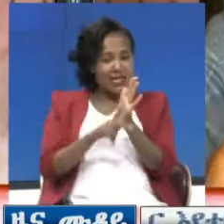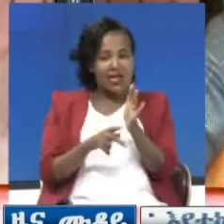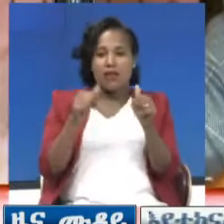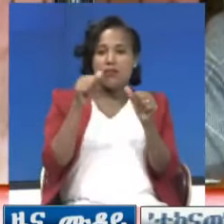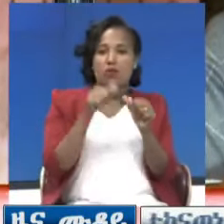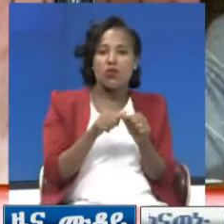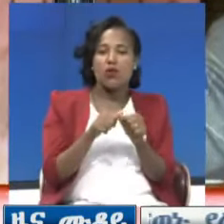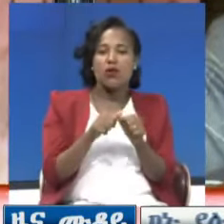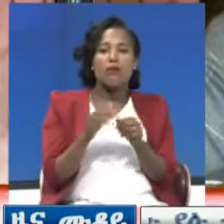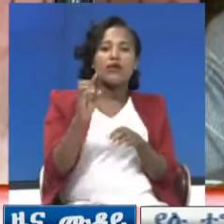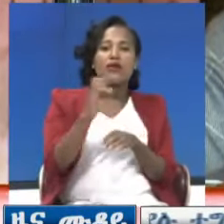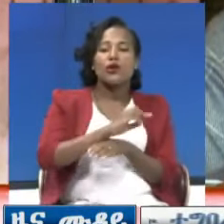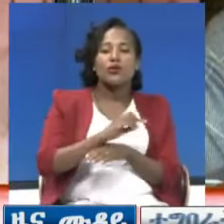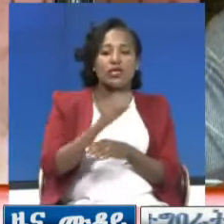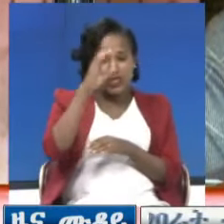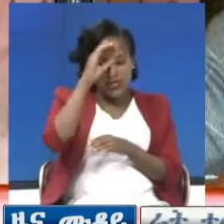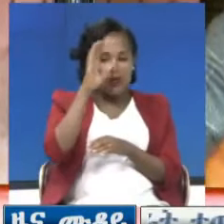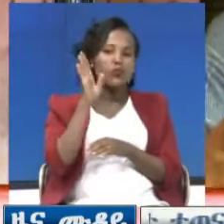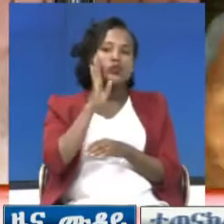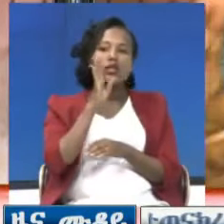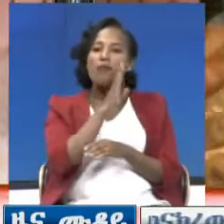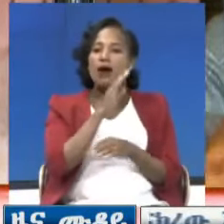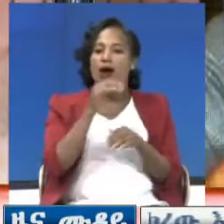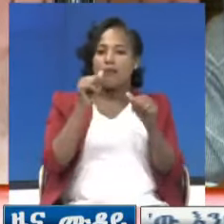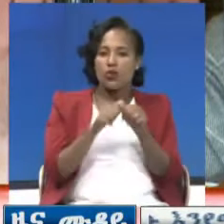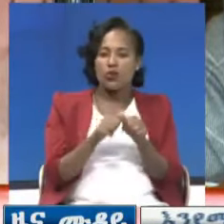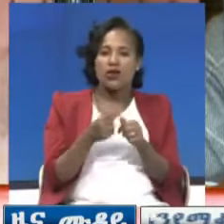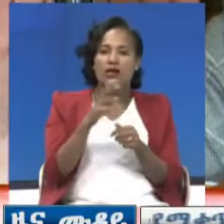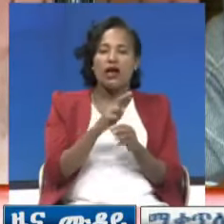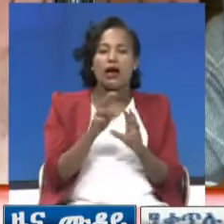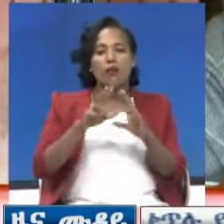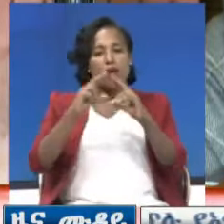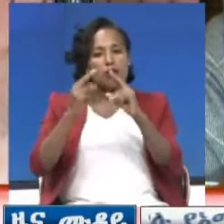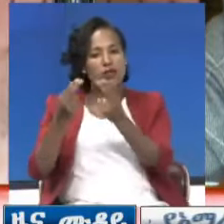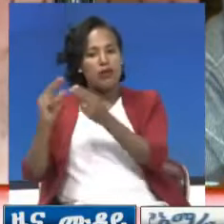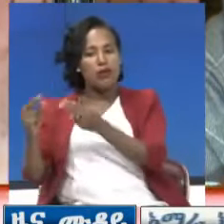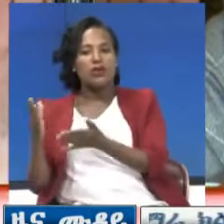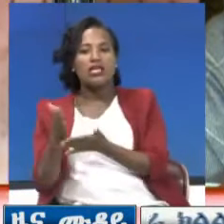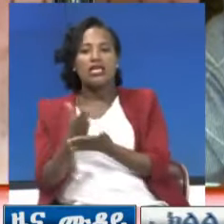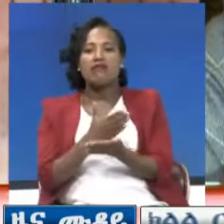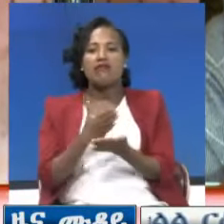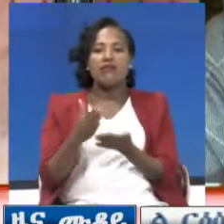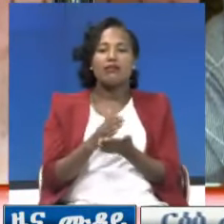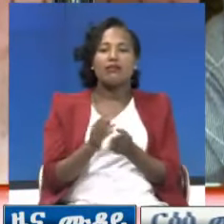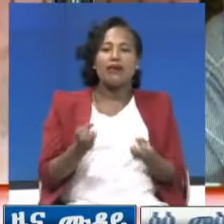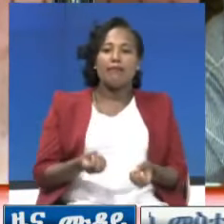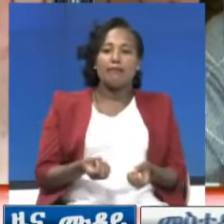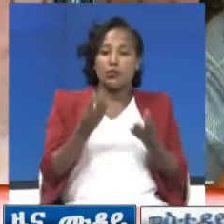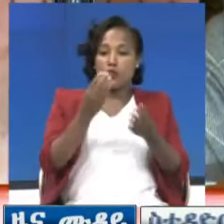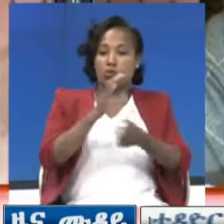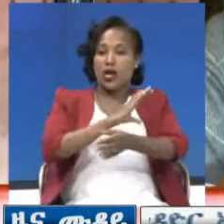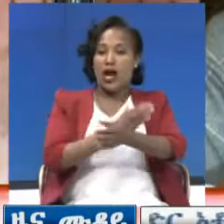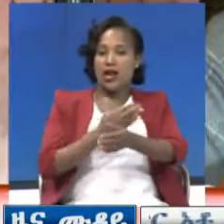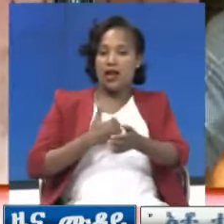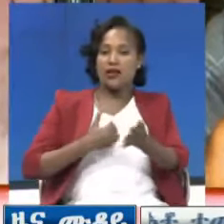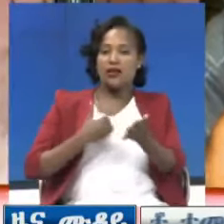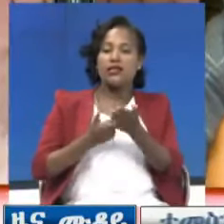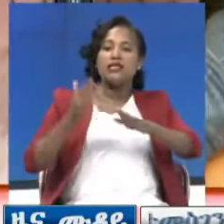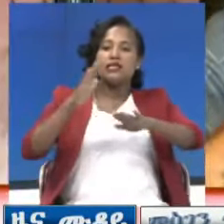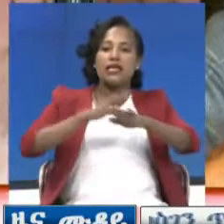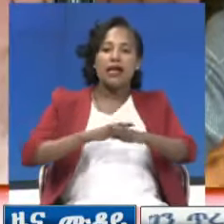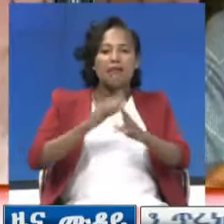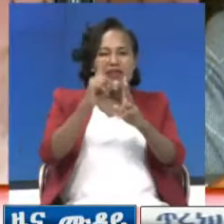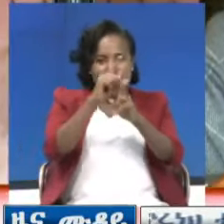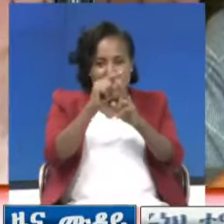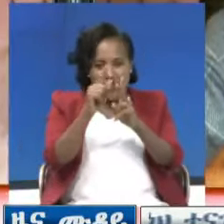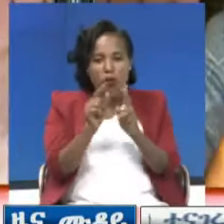በየቀኑ ሰው ሲያማ የሚውል እና በጎጥ እየከፋፈለ እንትን የሚል በጣም በርካታ ኃይል አለ። እሱ ላይም